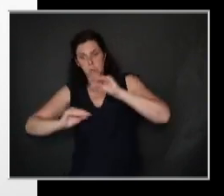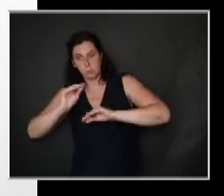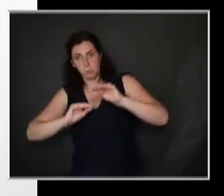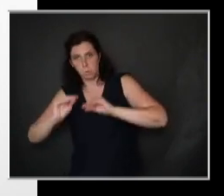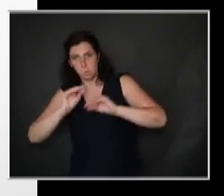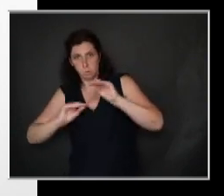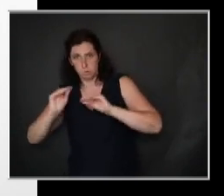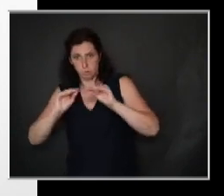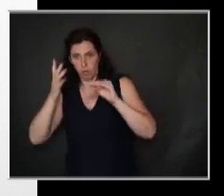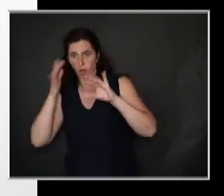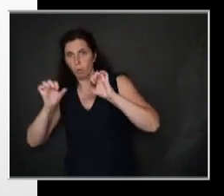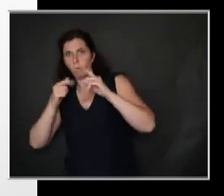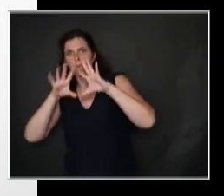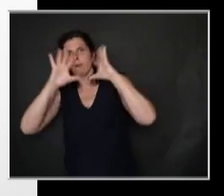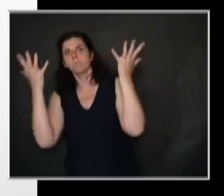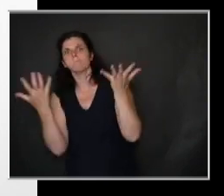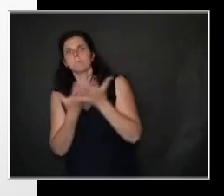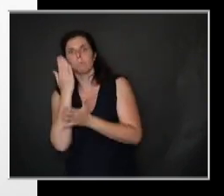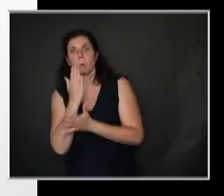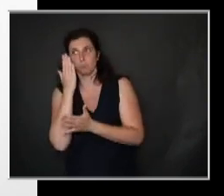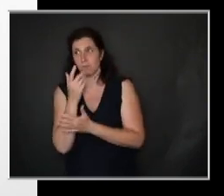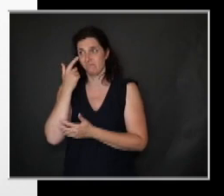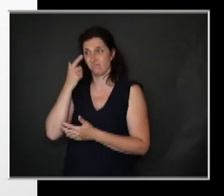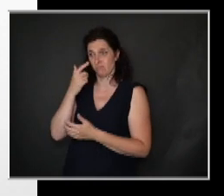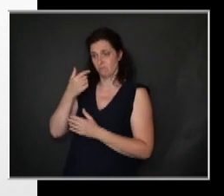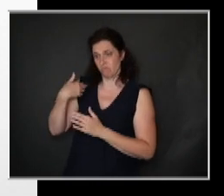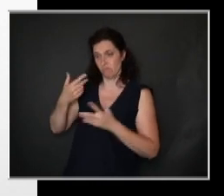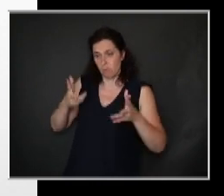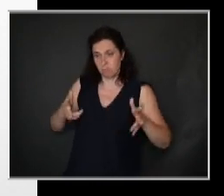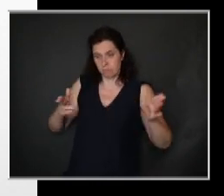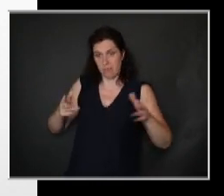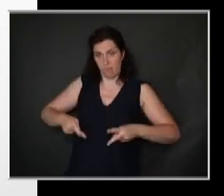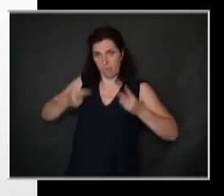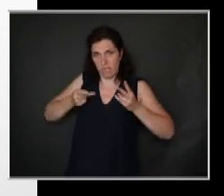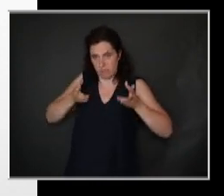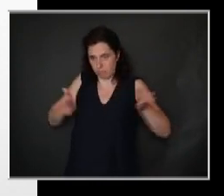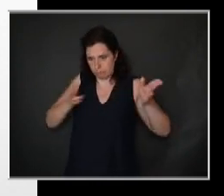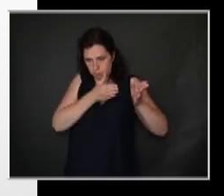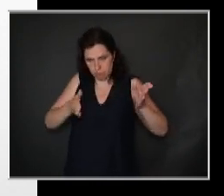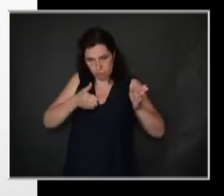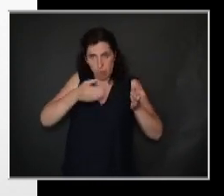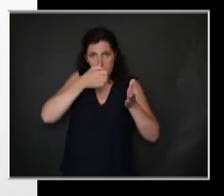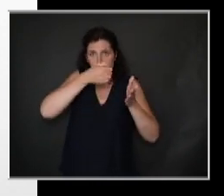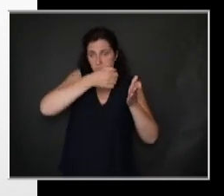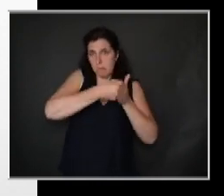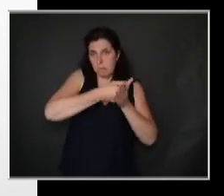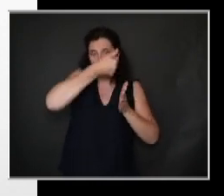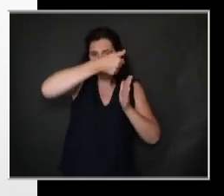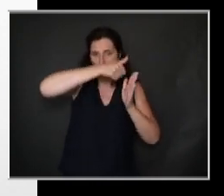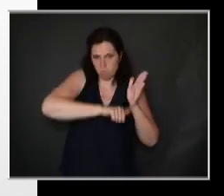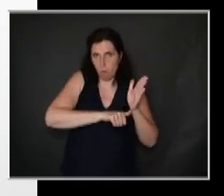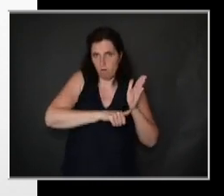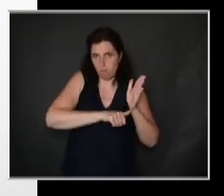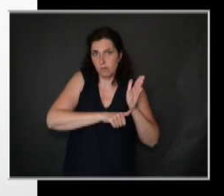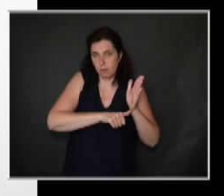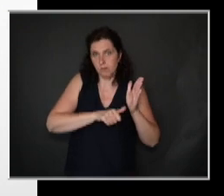que la moitié de la population a eu mal au moins un mois dans sa vie, que ça concerne presque 3% des consultations